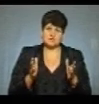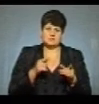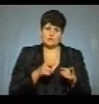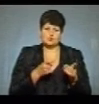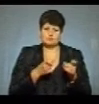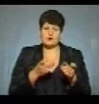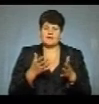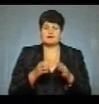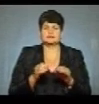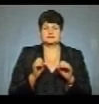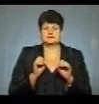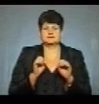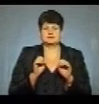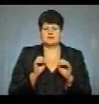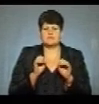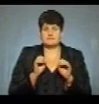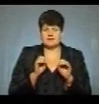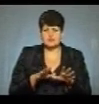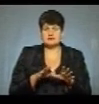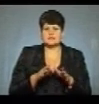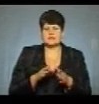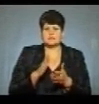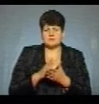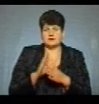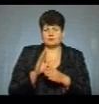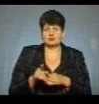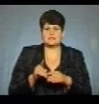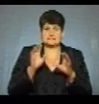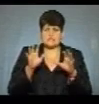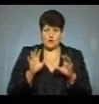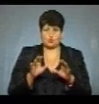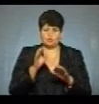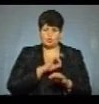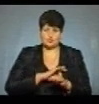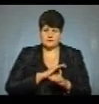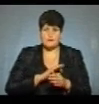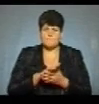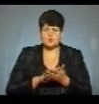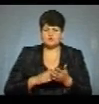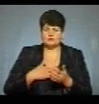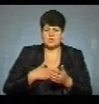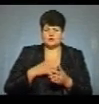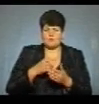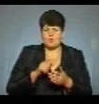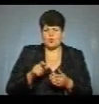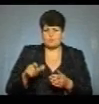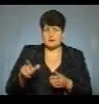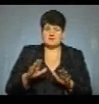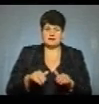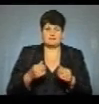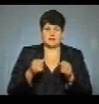зброї, яка здавалася, яка підлягає законному, легальному користуванню подальшому нашими громадянами, ми